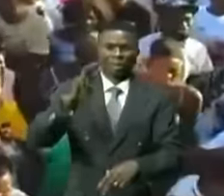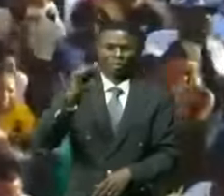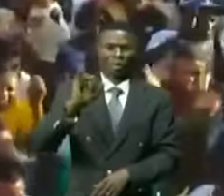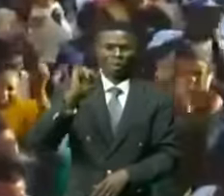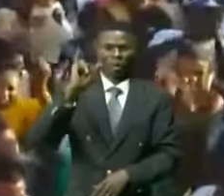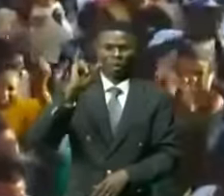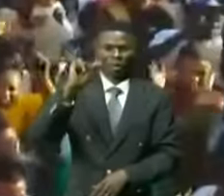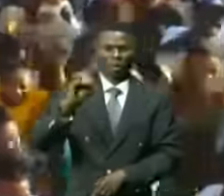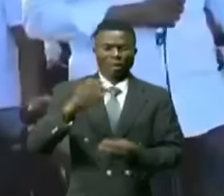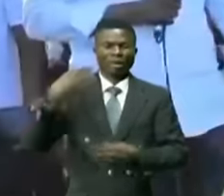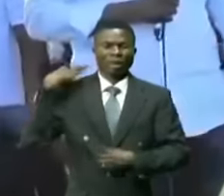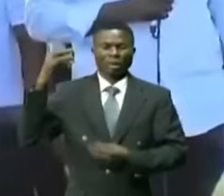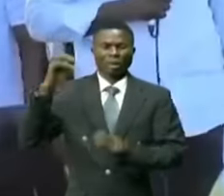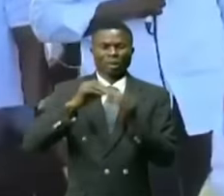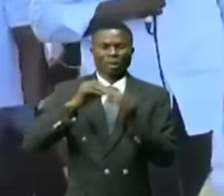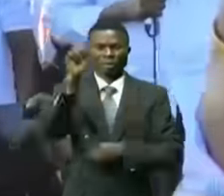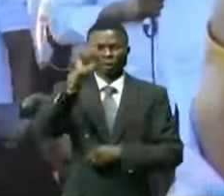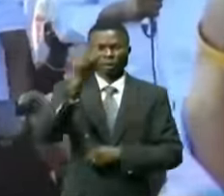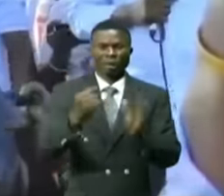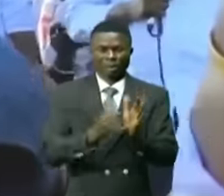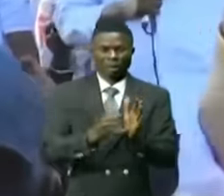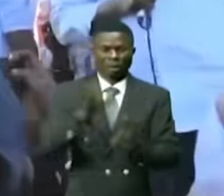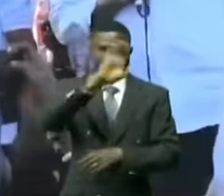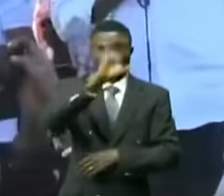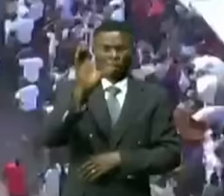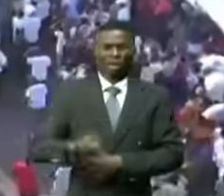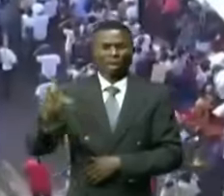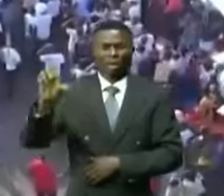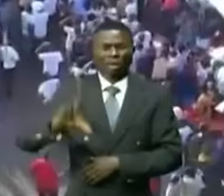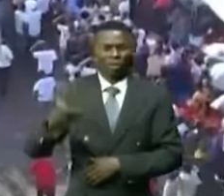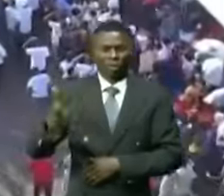candidat numéro 6 à Kingabwa.